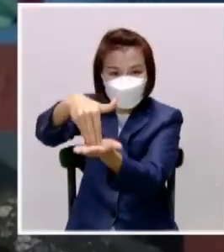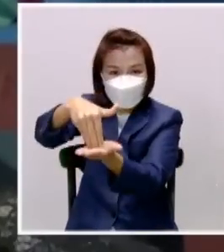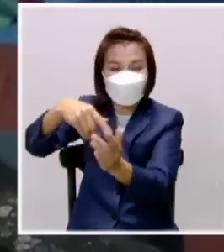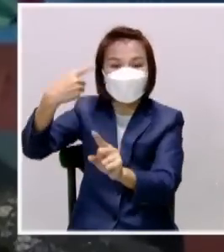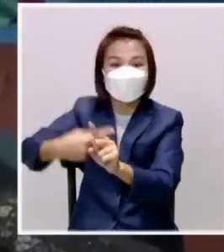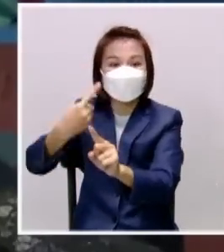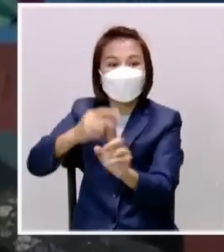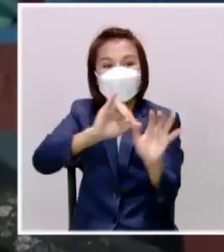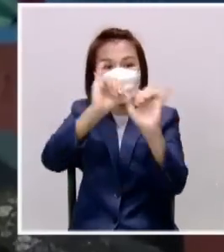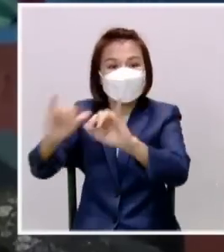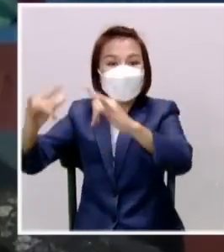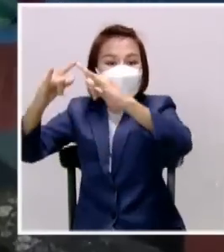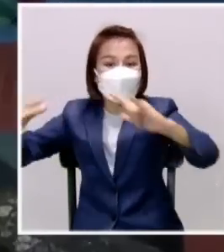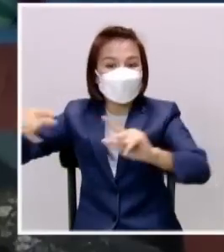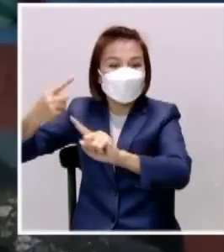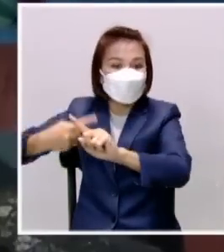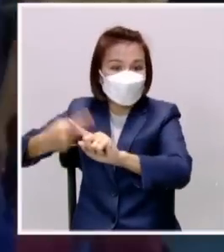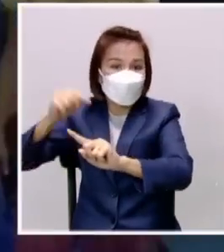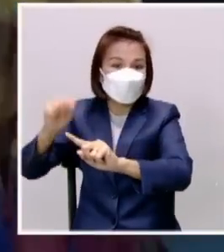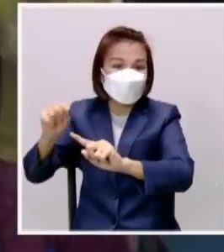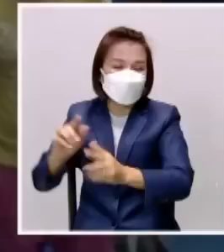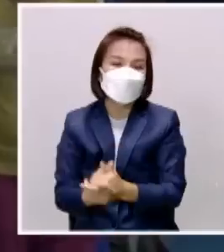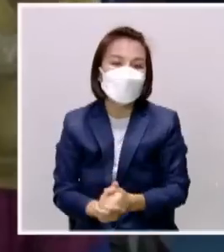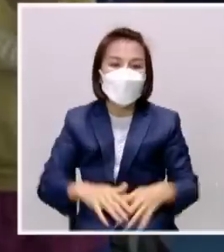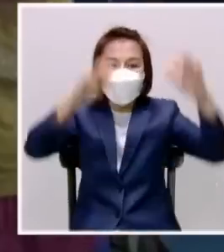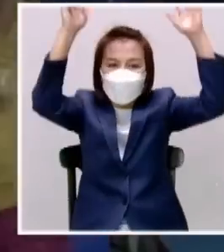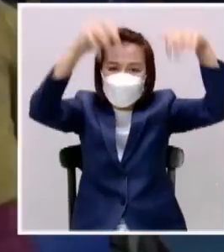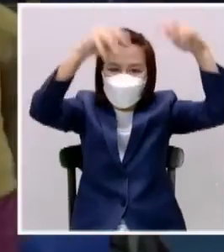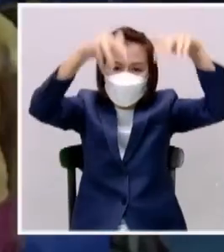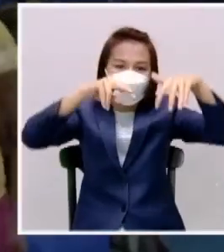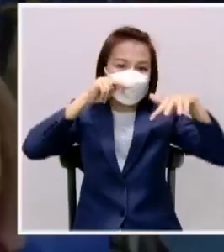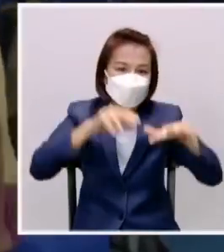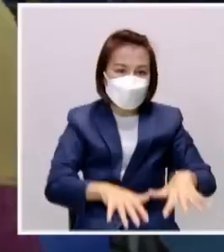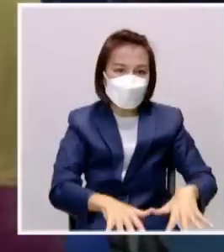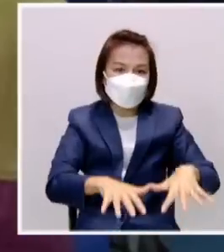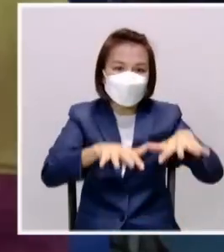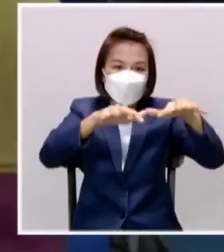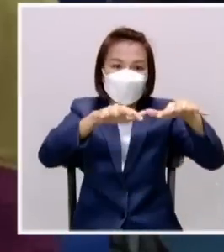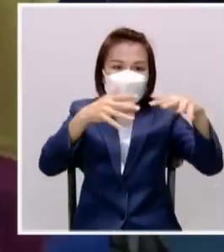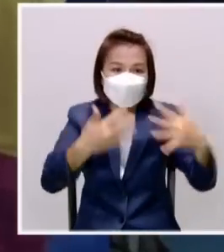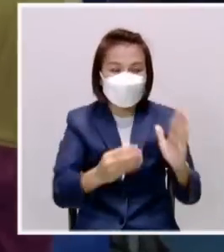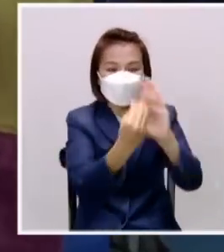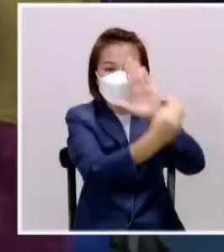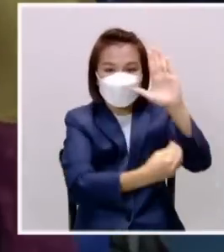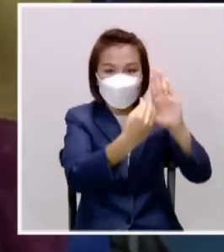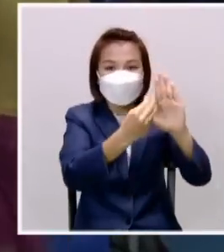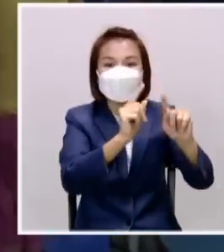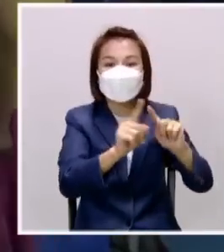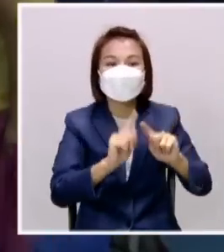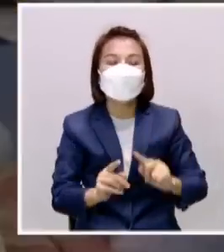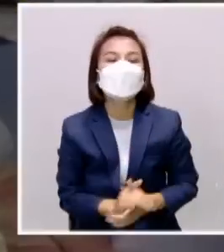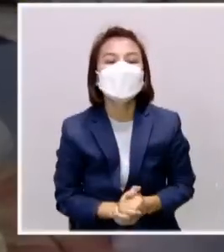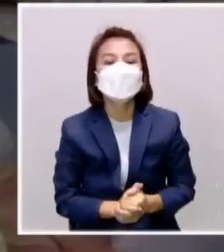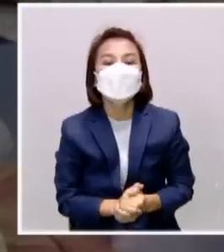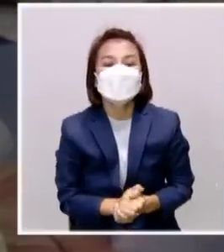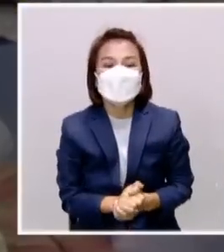ะแล้วก็ยังคงมีฝนตกหนักจากพายุโซนร้อนลูกหนึ่งทำให้เกิดน้ำท่วมในกรุงมะนิลาและหลายจังหวัดใกล้เคียงค่ะทางด้าน